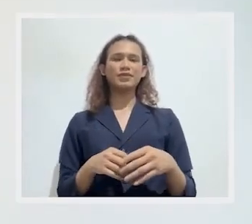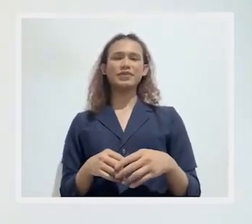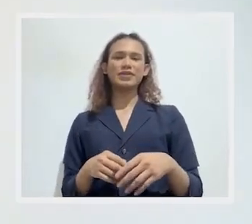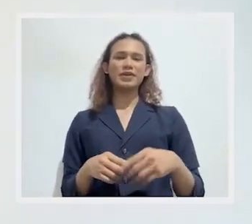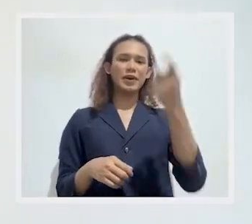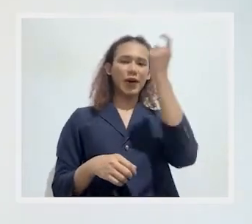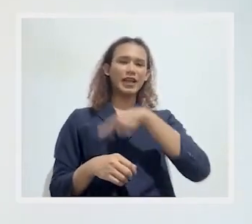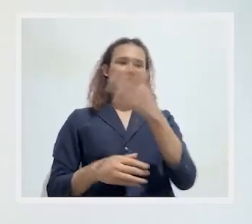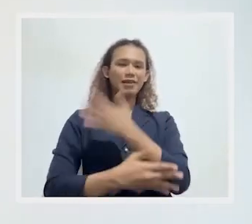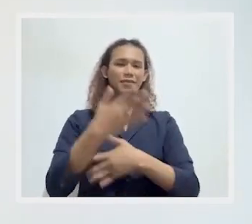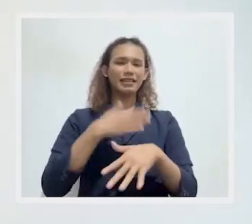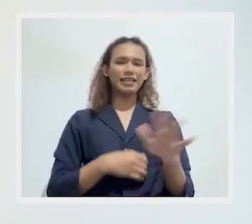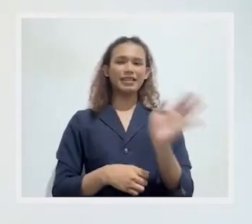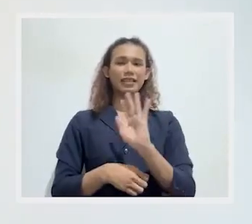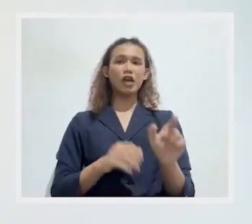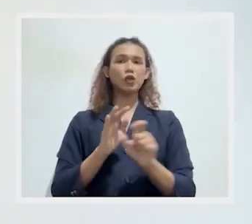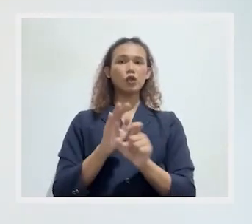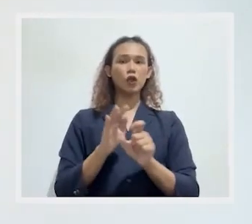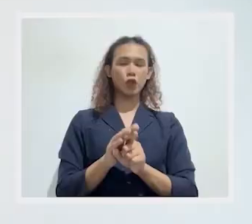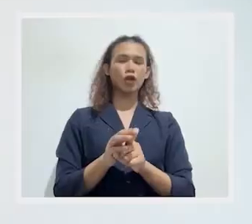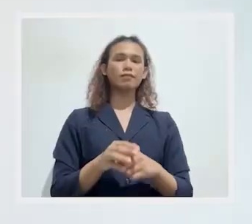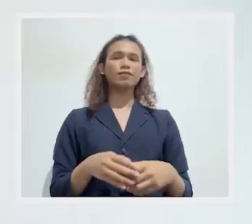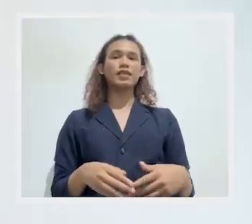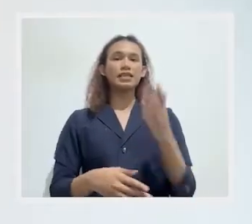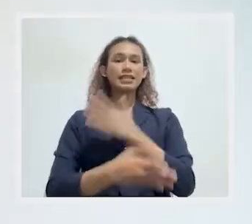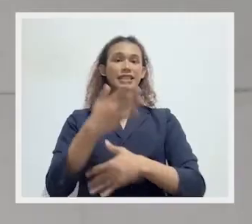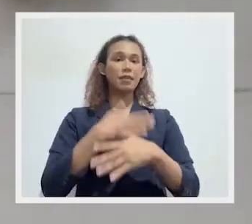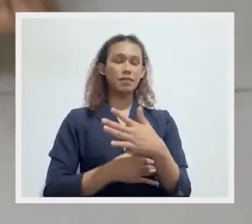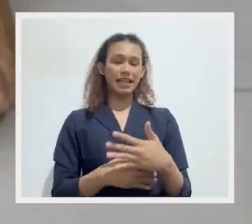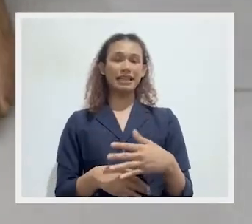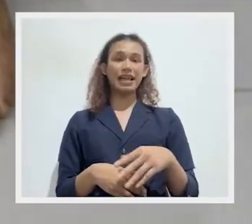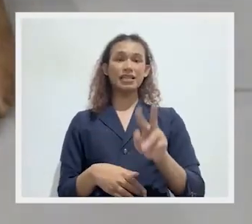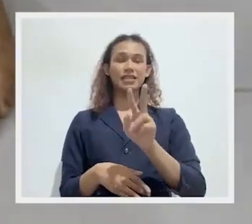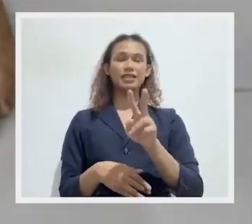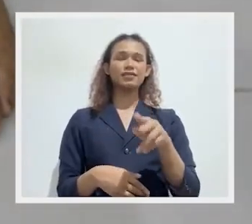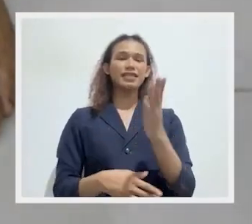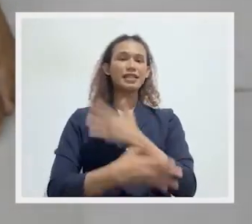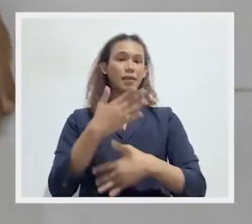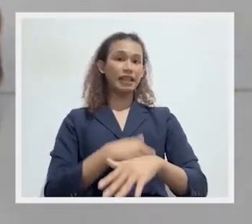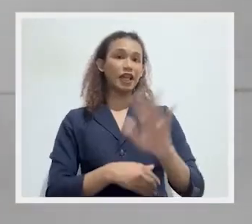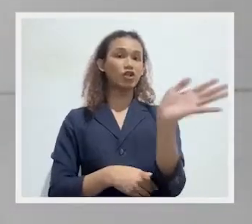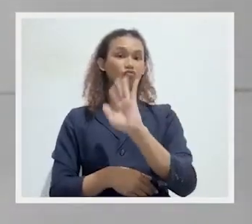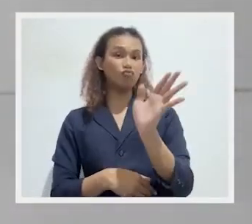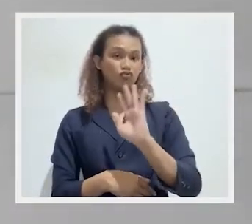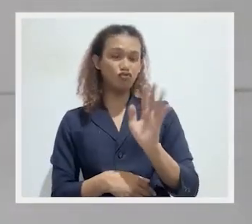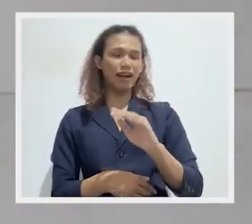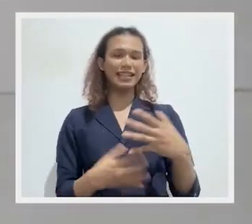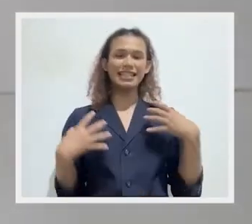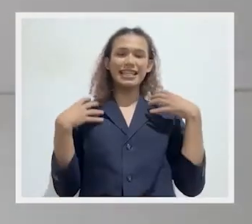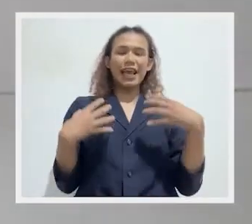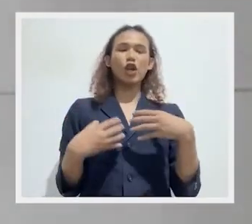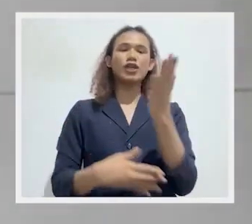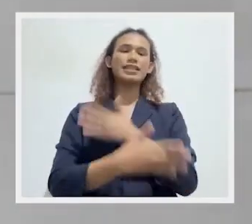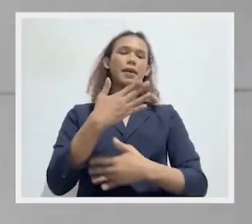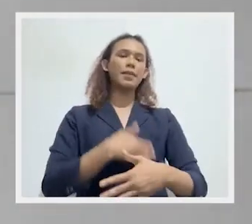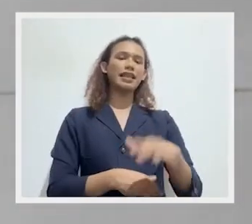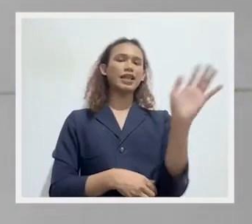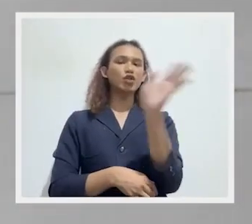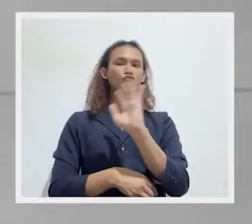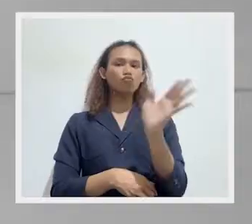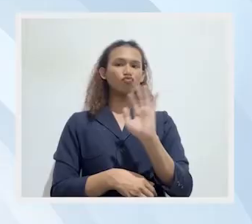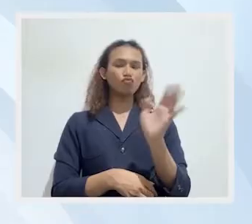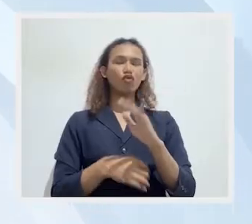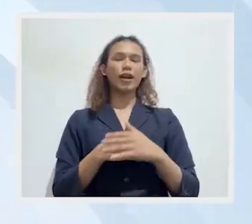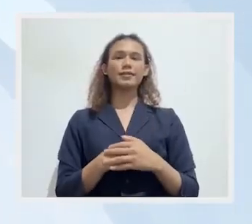pasien disabilitas. Berat badan pasien disabilitas adalah berat badan pasien disabilitas dengan digendong oleh